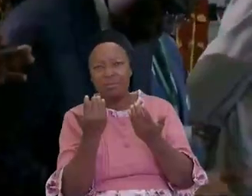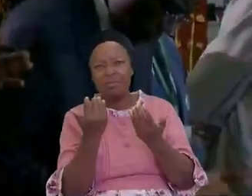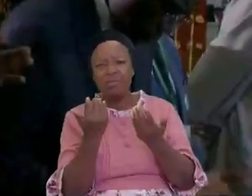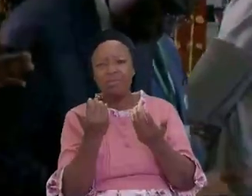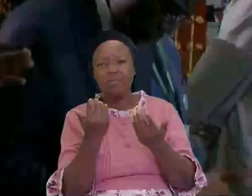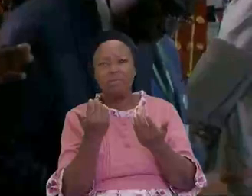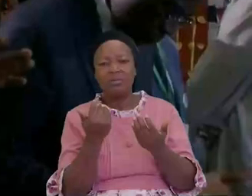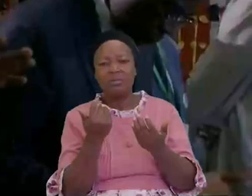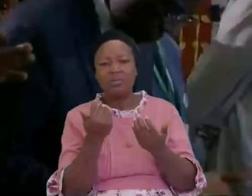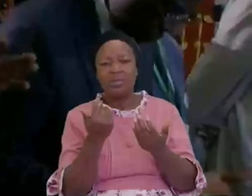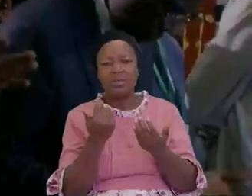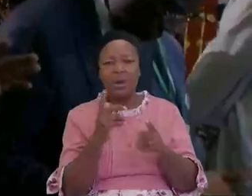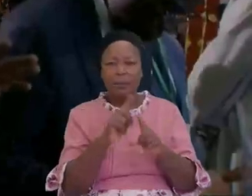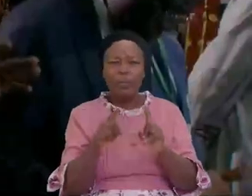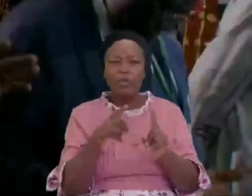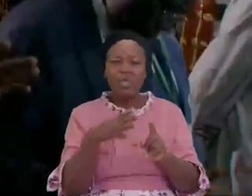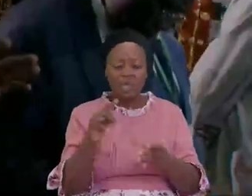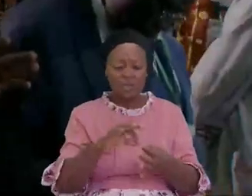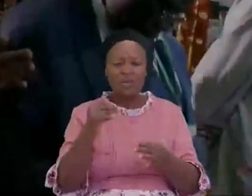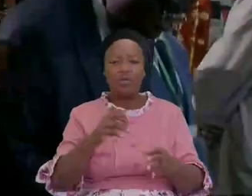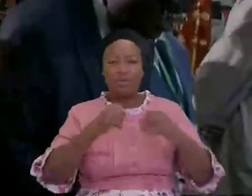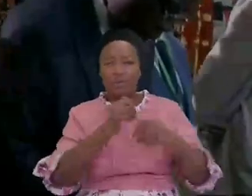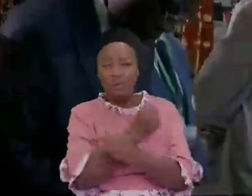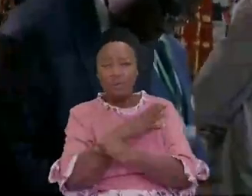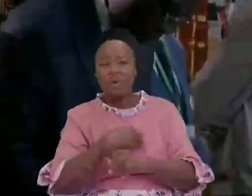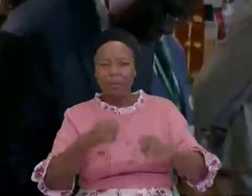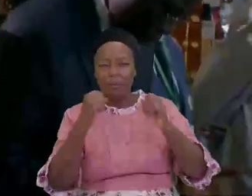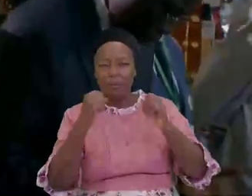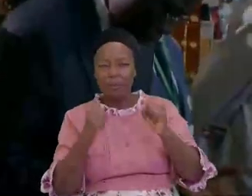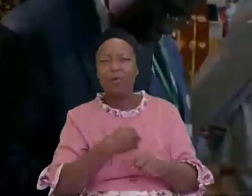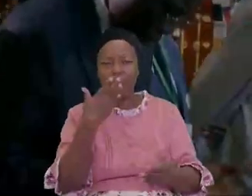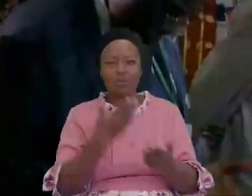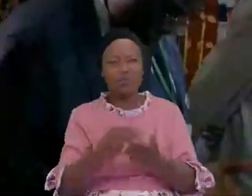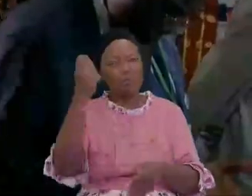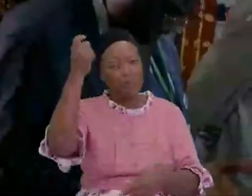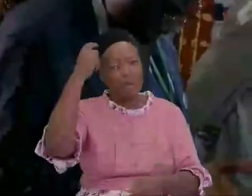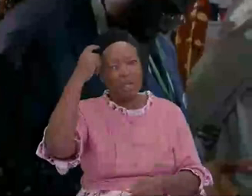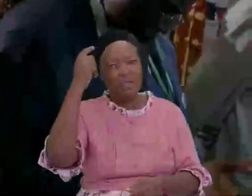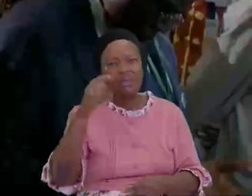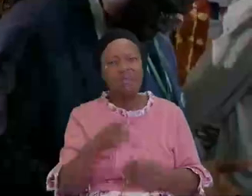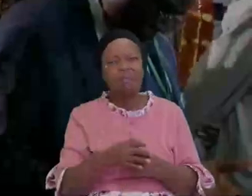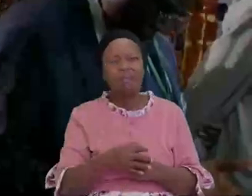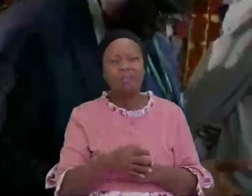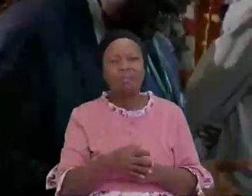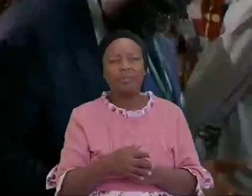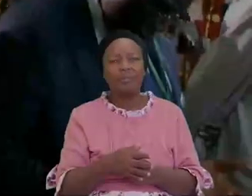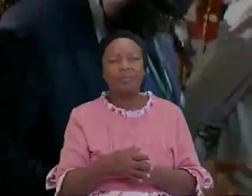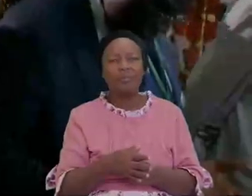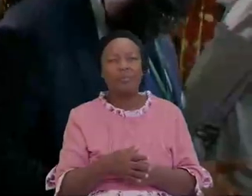L'esprit de timidité. Il vous donne l'esprit de puissance et de force.